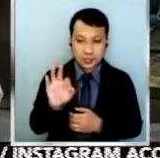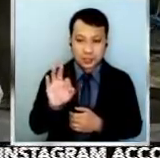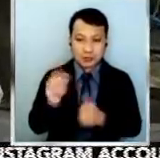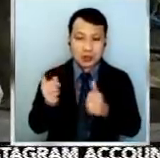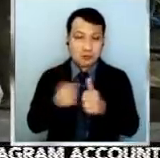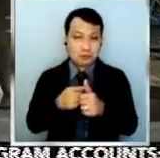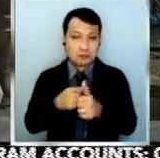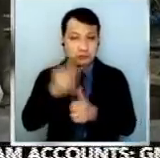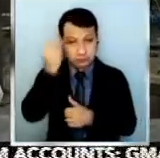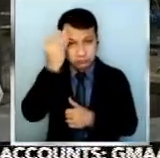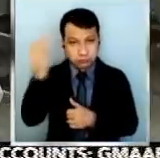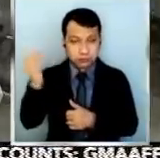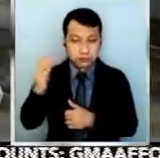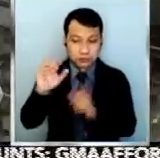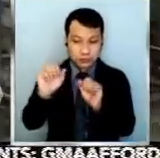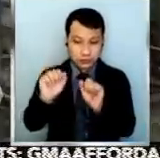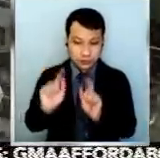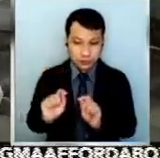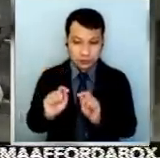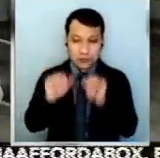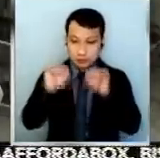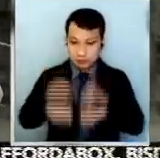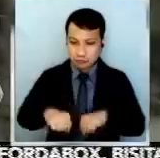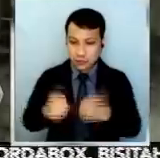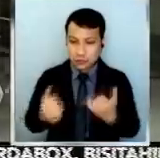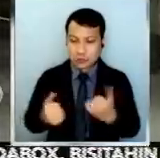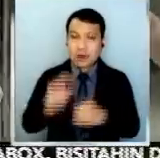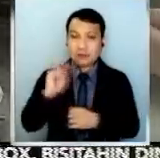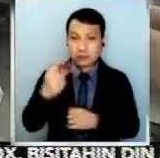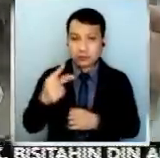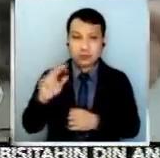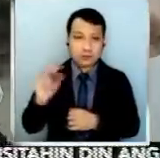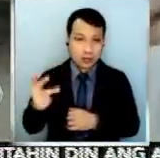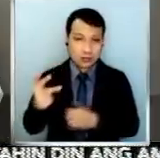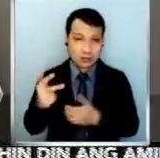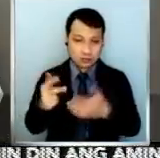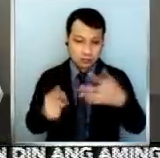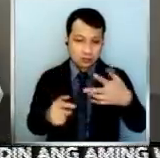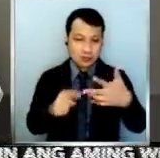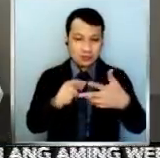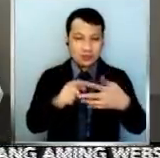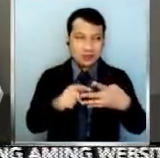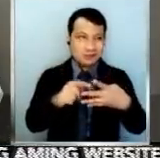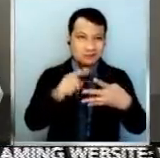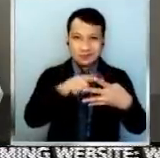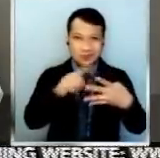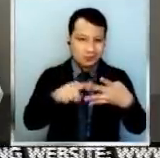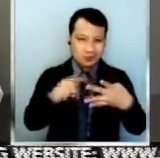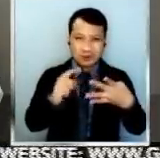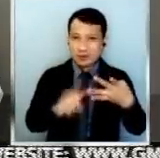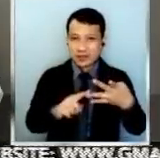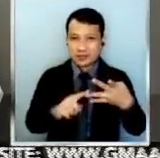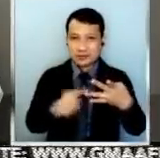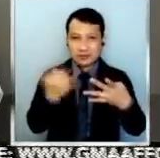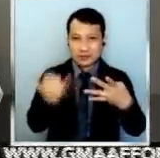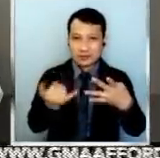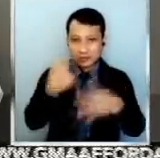linggo ng Setyembre, posible raw na sa ikalawa o ikatlong linggo pa ng buwan mangyari. The reproduction number of the Delta variant